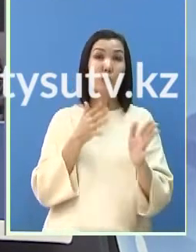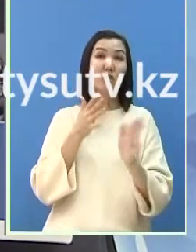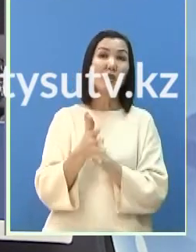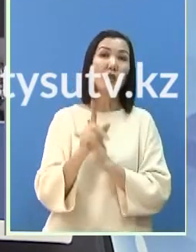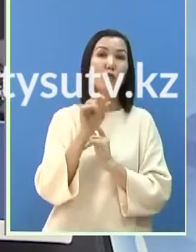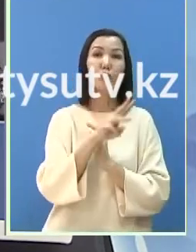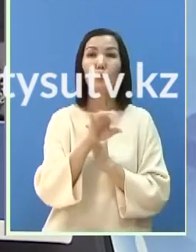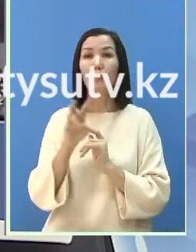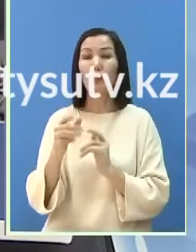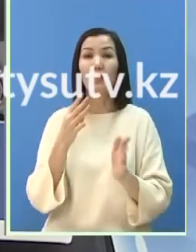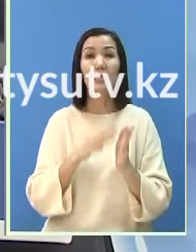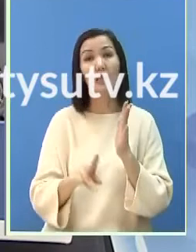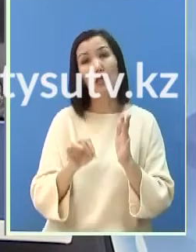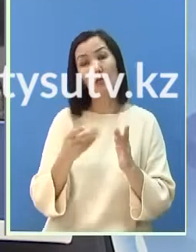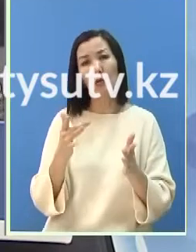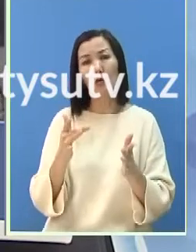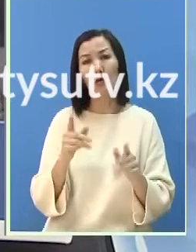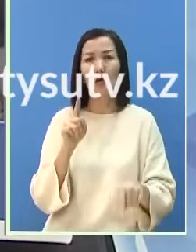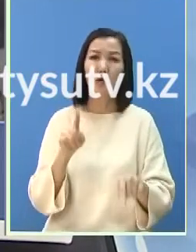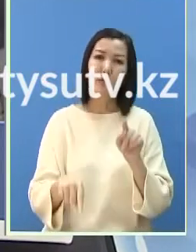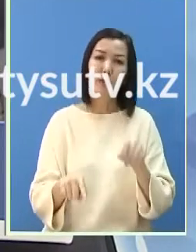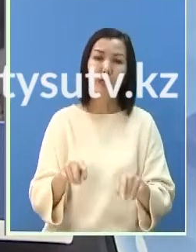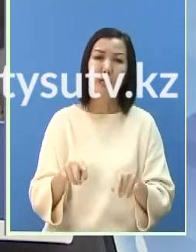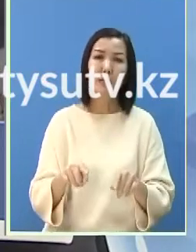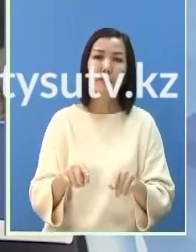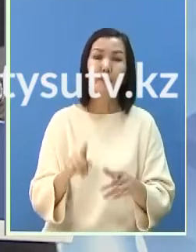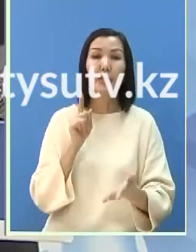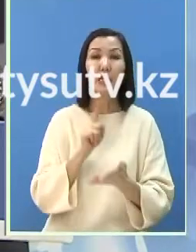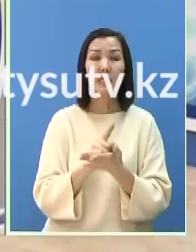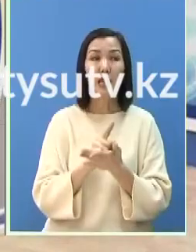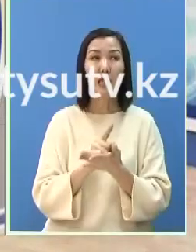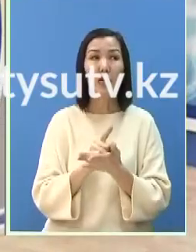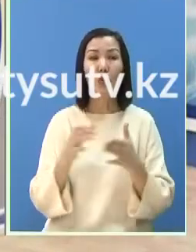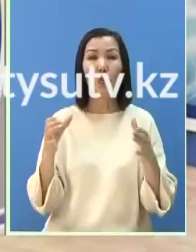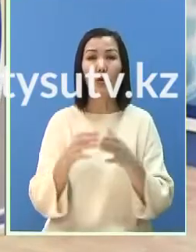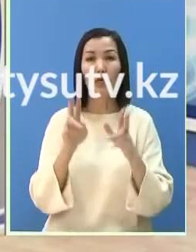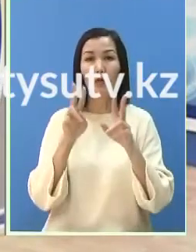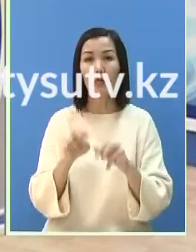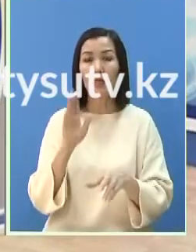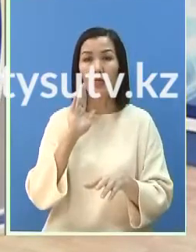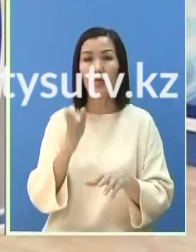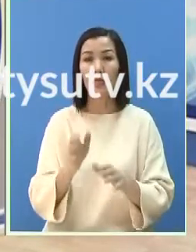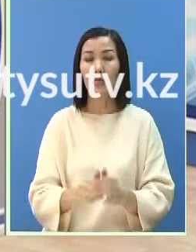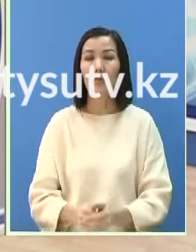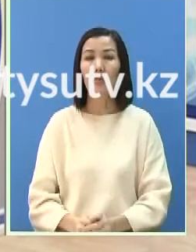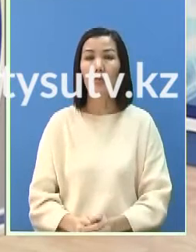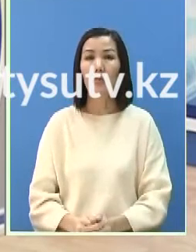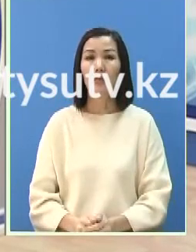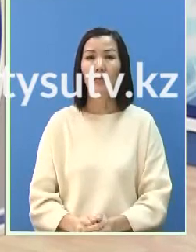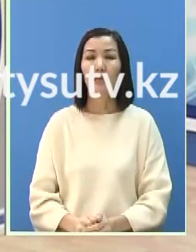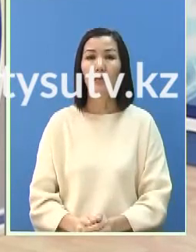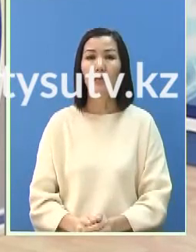емес, 80 миллион деген сияқты. Соған айтады. Егер де барлығы мына салық органдарымен тексерілетін шығар. Иә, әрине, оның барлығы